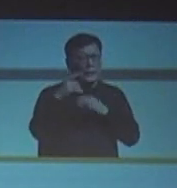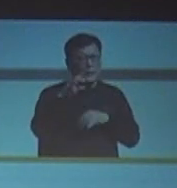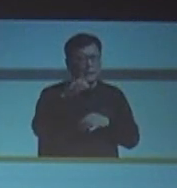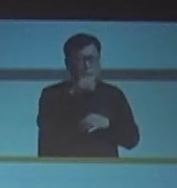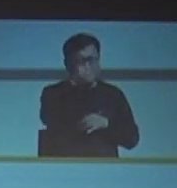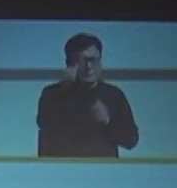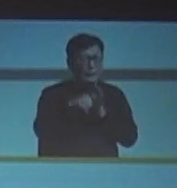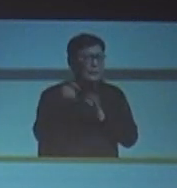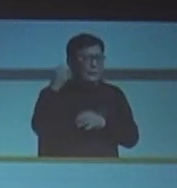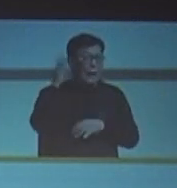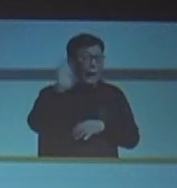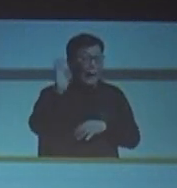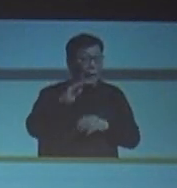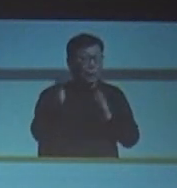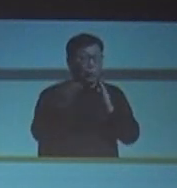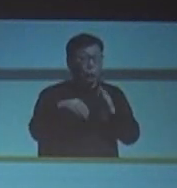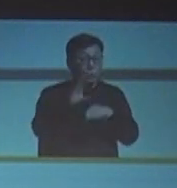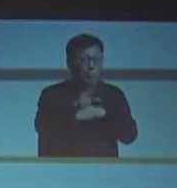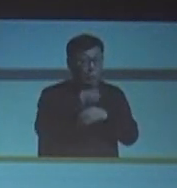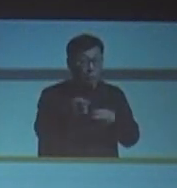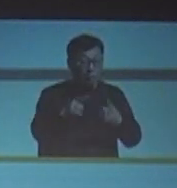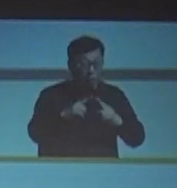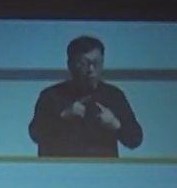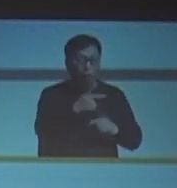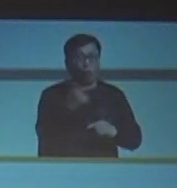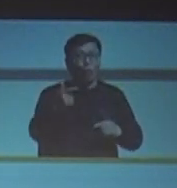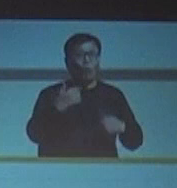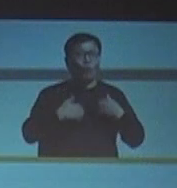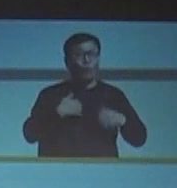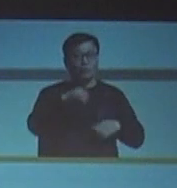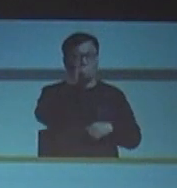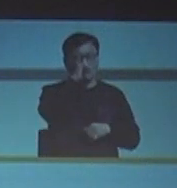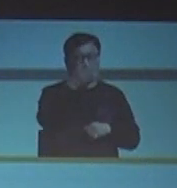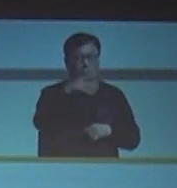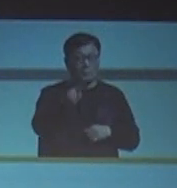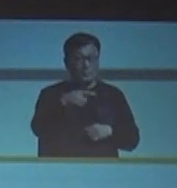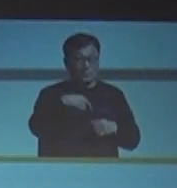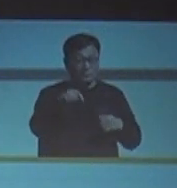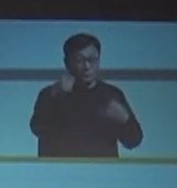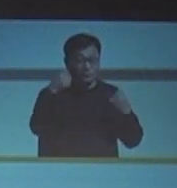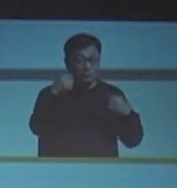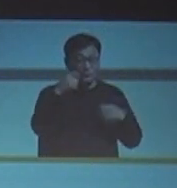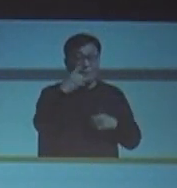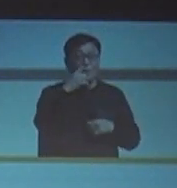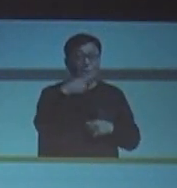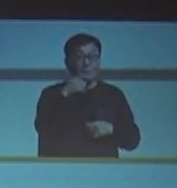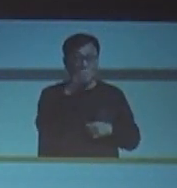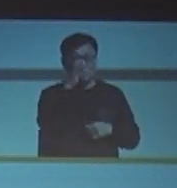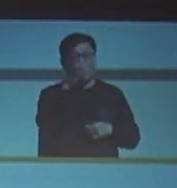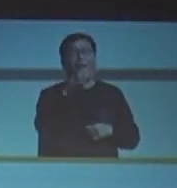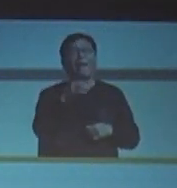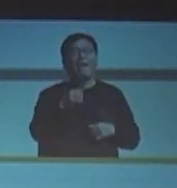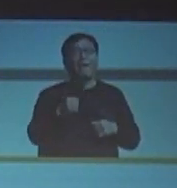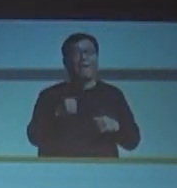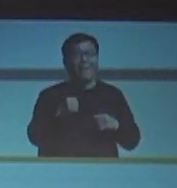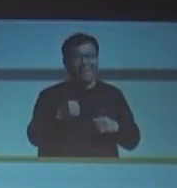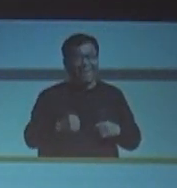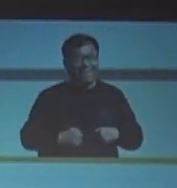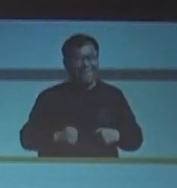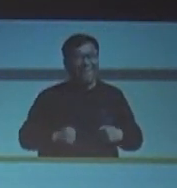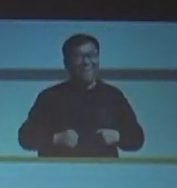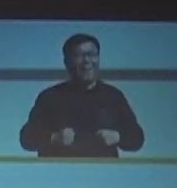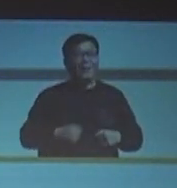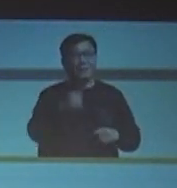사람인데요. 공개방송 와서는 너무 좋아하네요. 예비자라서 춤추시는 신부님들 보니 빵 터졌네요. 큰 웃음